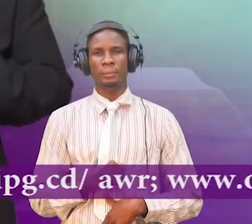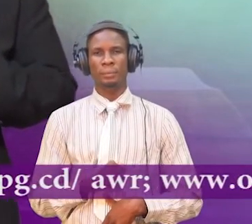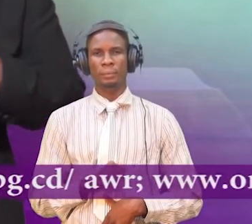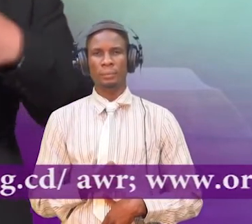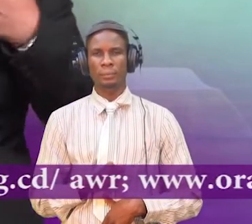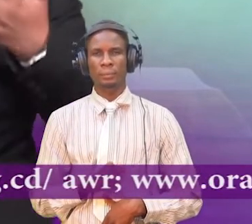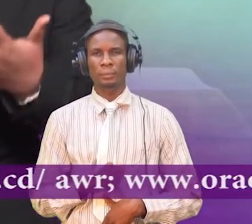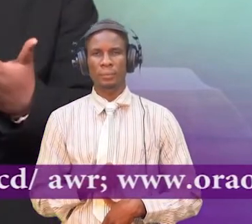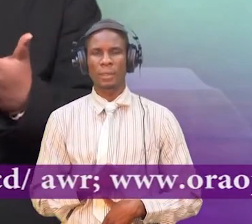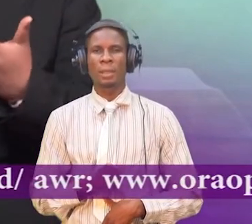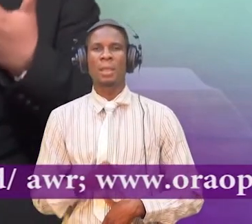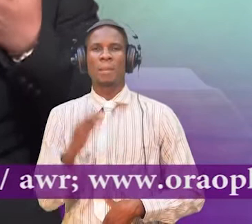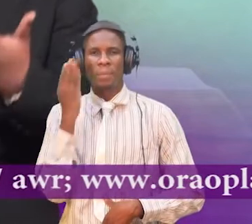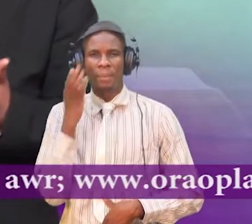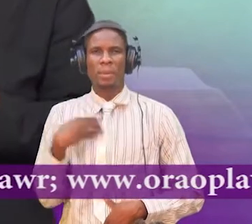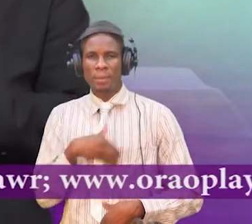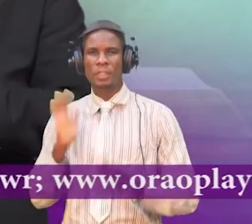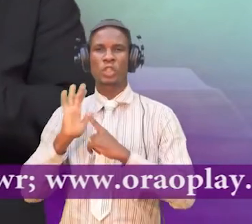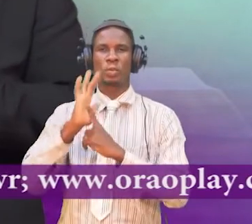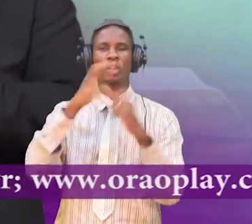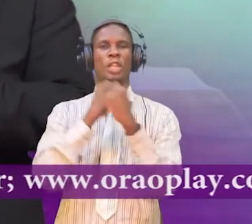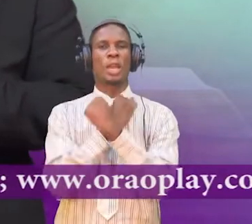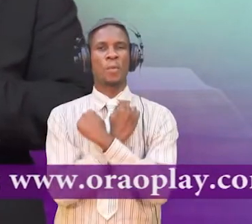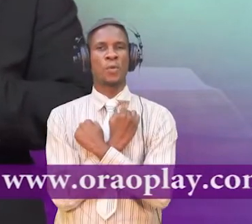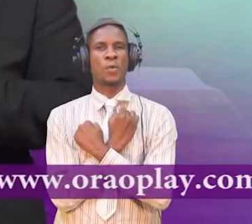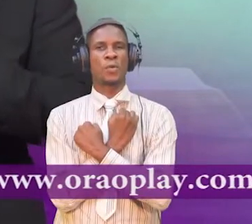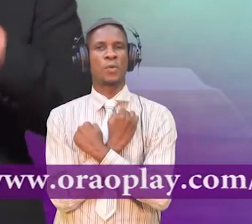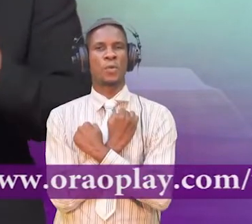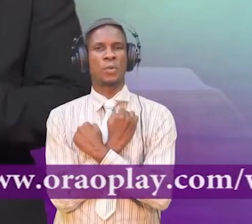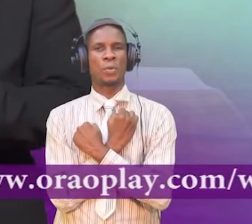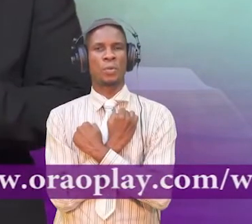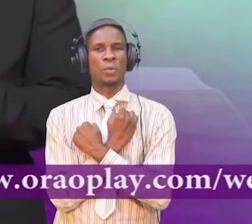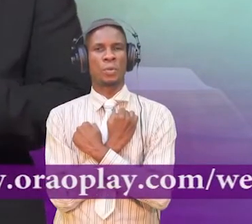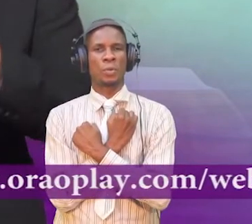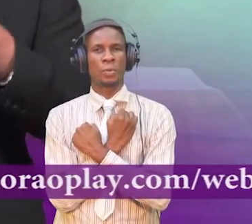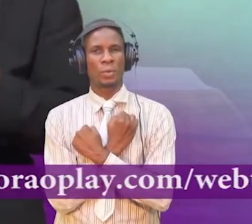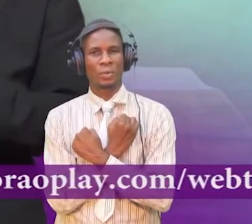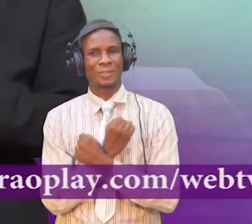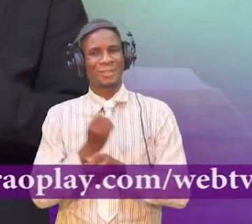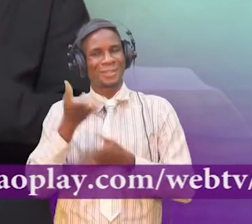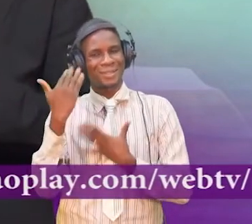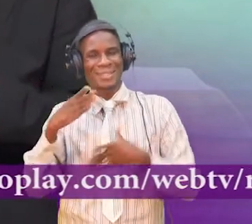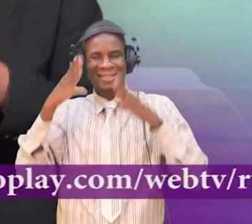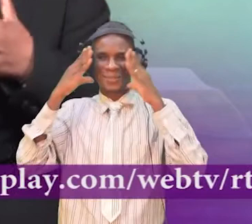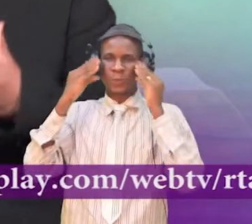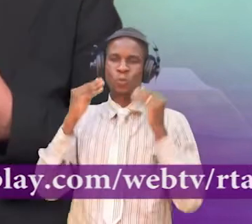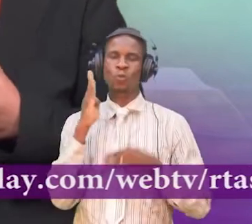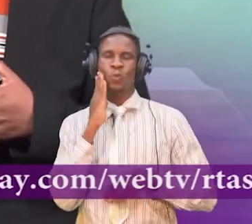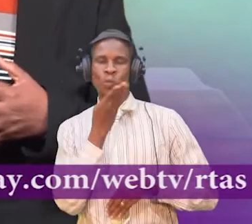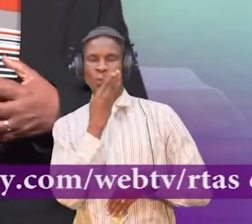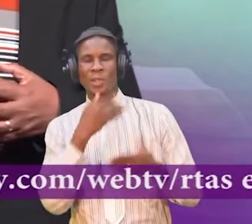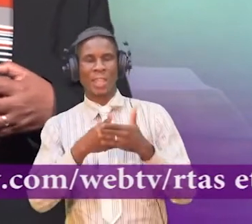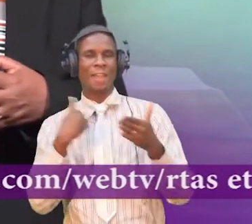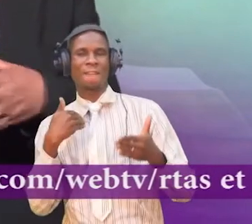zomi, bango ba mila kisaka penza ba lakisanaka bolingo penza. Ko yambana, ko simbana, ko pesa